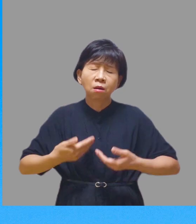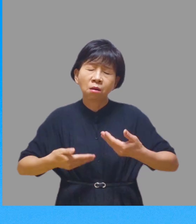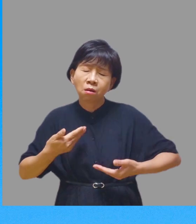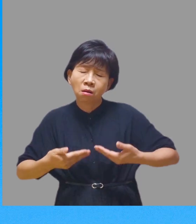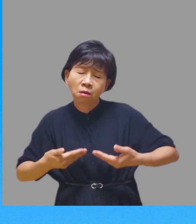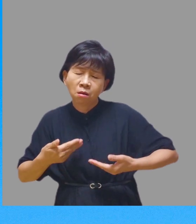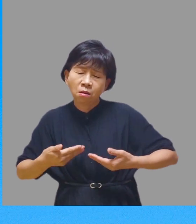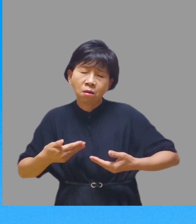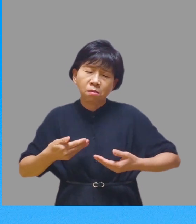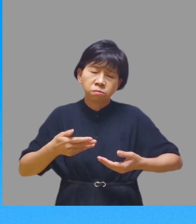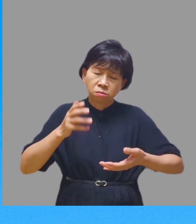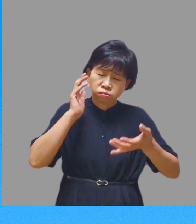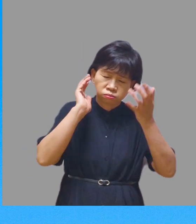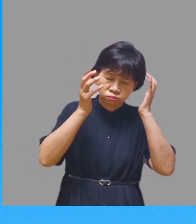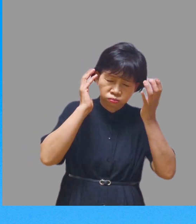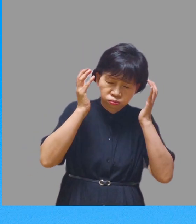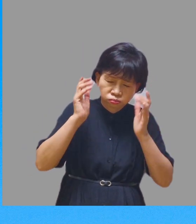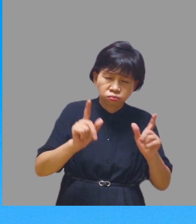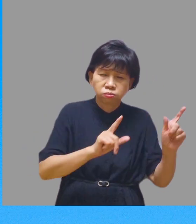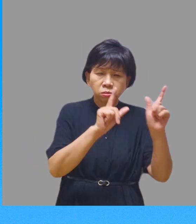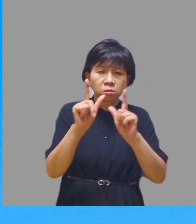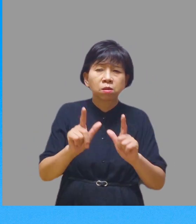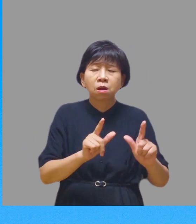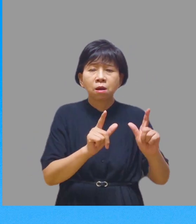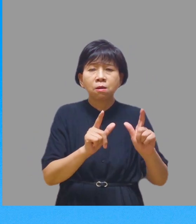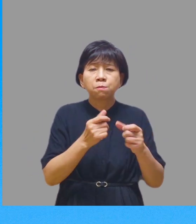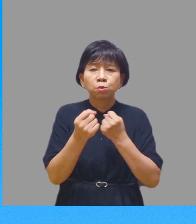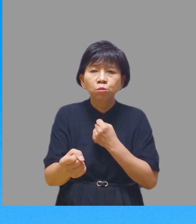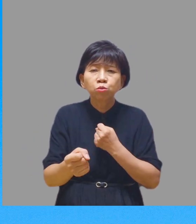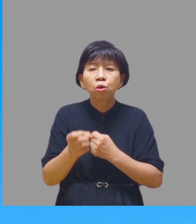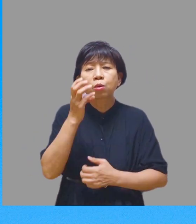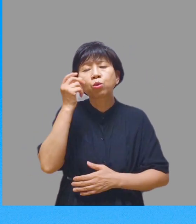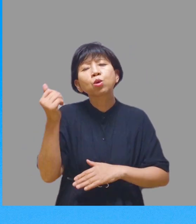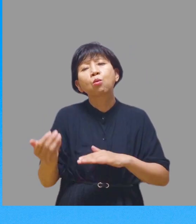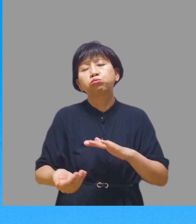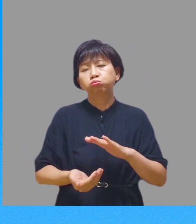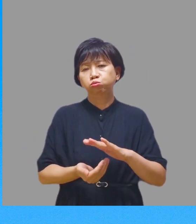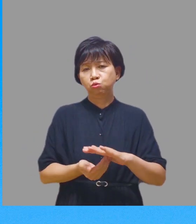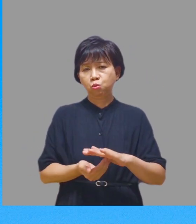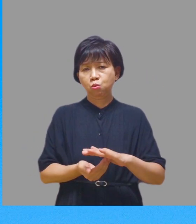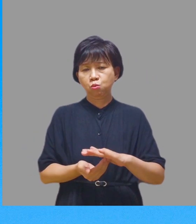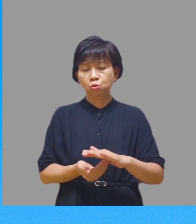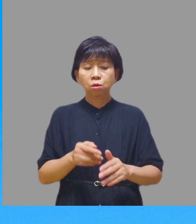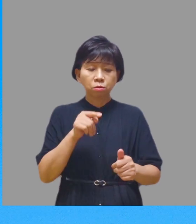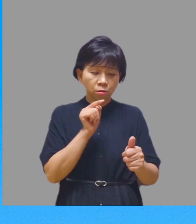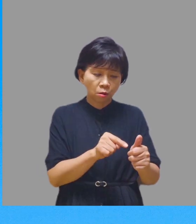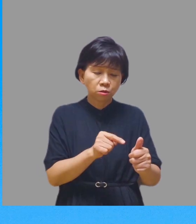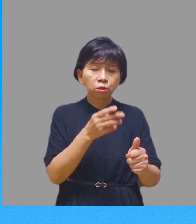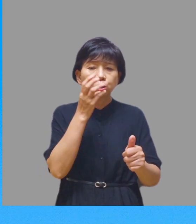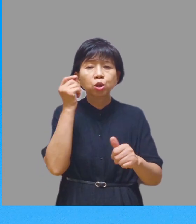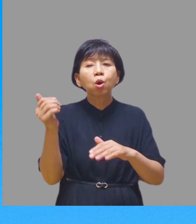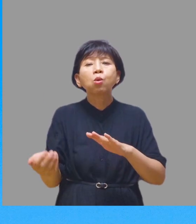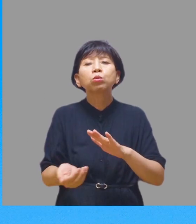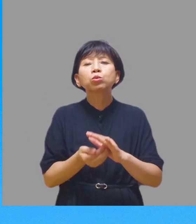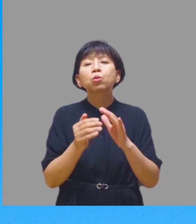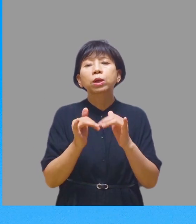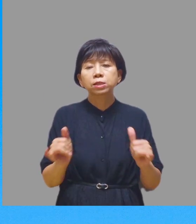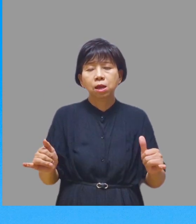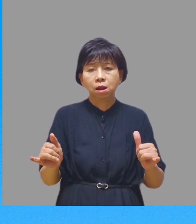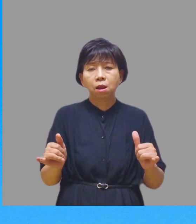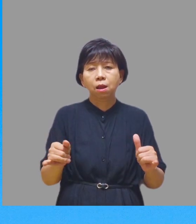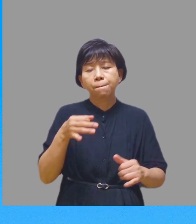우리들임에도 불구하고 하나님은 우리에게 그런 말씀을 해주시는 거예요. 너는 형통의